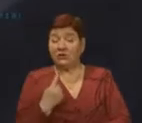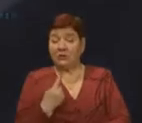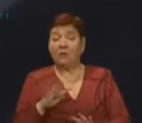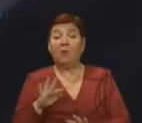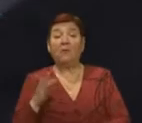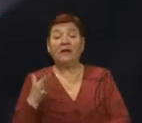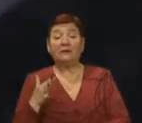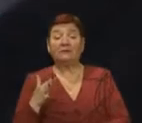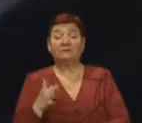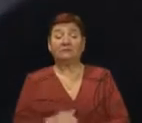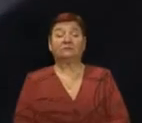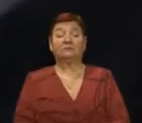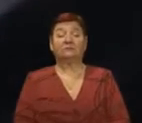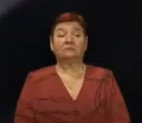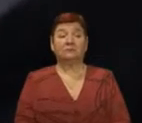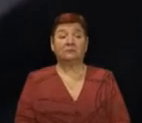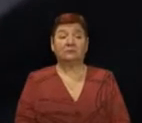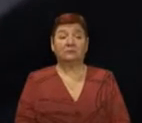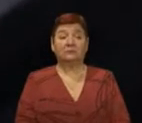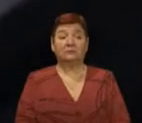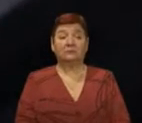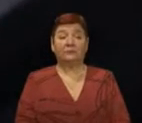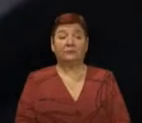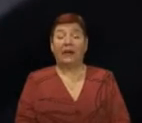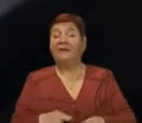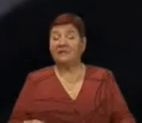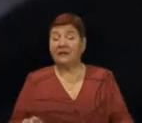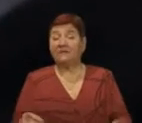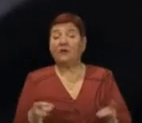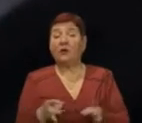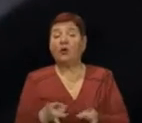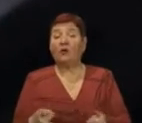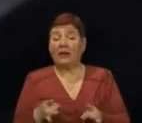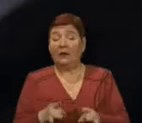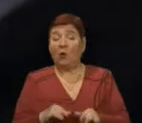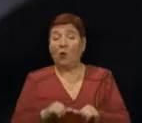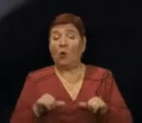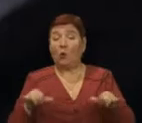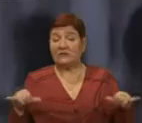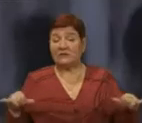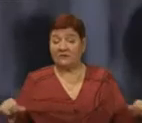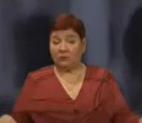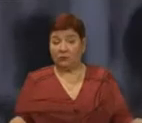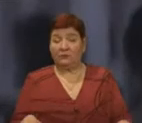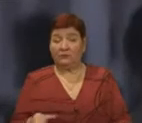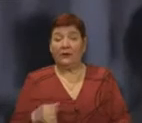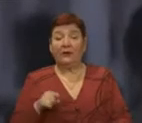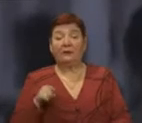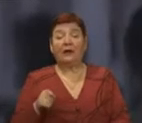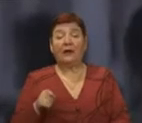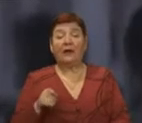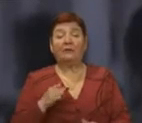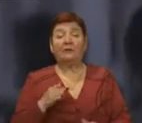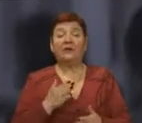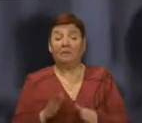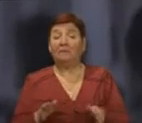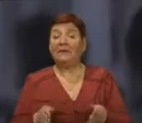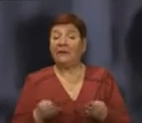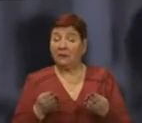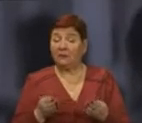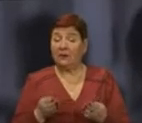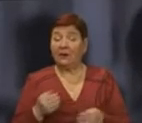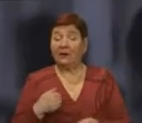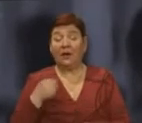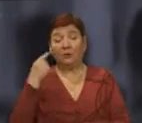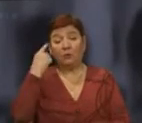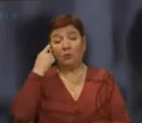Перший момент. З Міністерством регіонального розвитку ми вже це обговорювали. Там є підтримка. І я